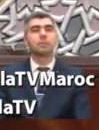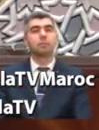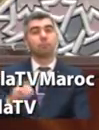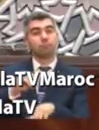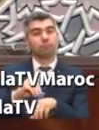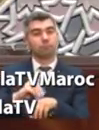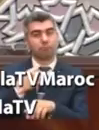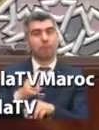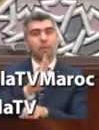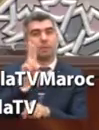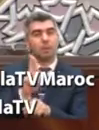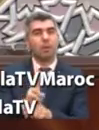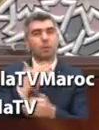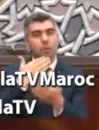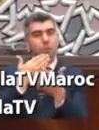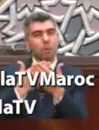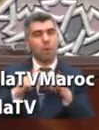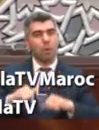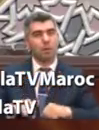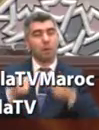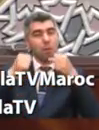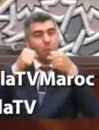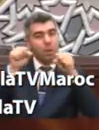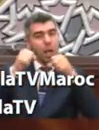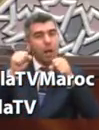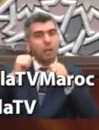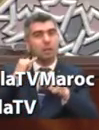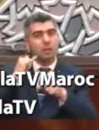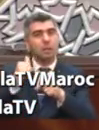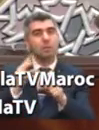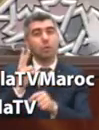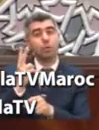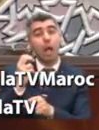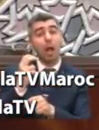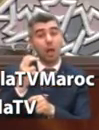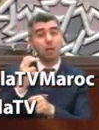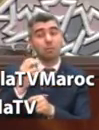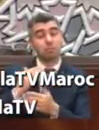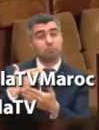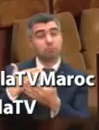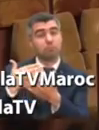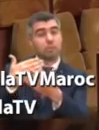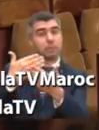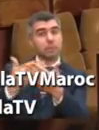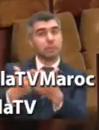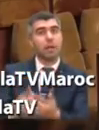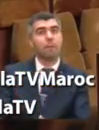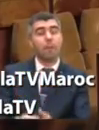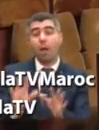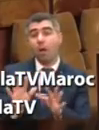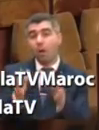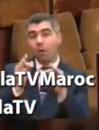شكرا السيد الوزير. الاحتجاجات والاضرابات اللي تجاوزت اكثر من شهرين السيد الوزير ان دلت عن شيء